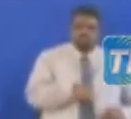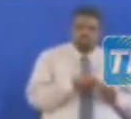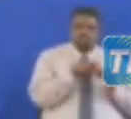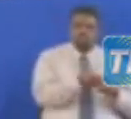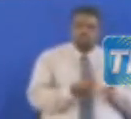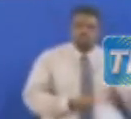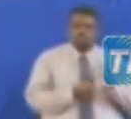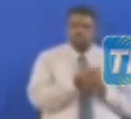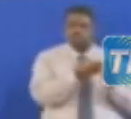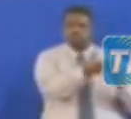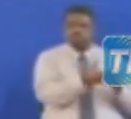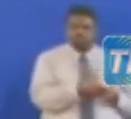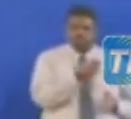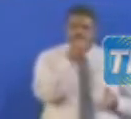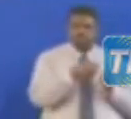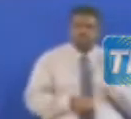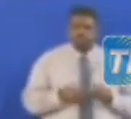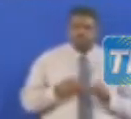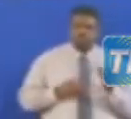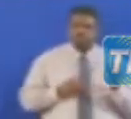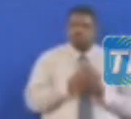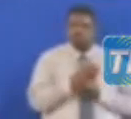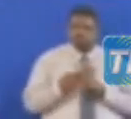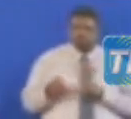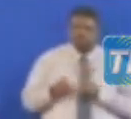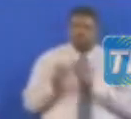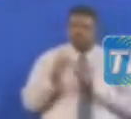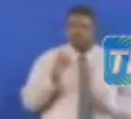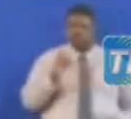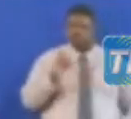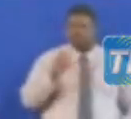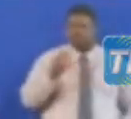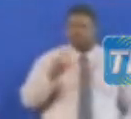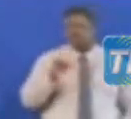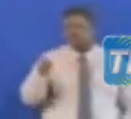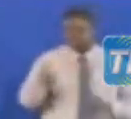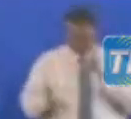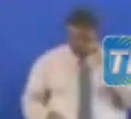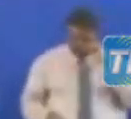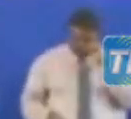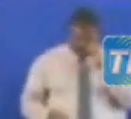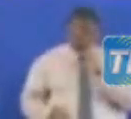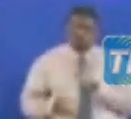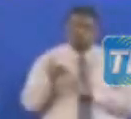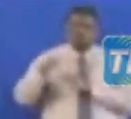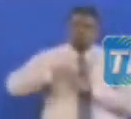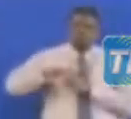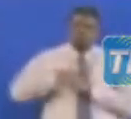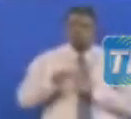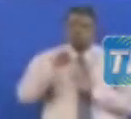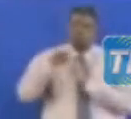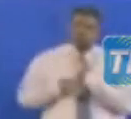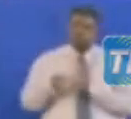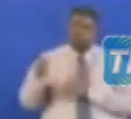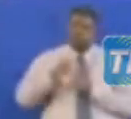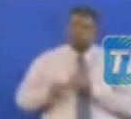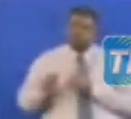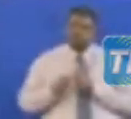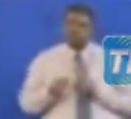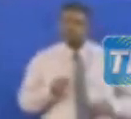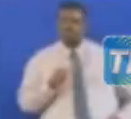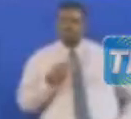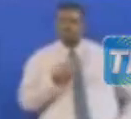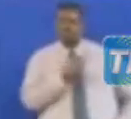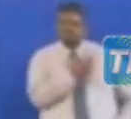huduma kutoka kupokea tozo kupita katika mfumo wa data wa access fee na kuanza kutumia utaratibu wa malipo ya umbali